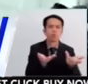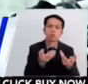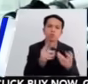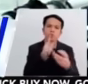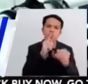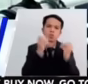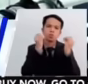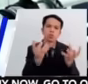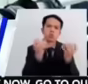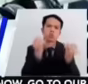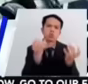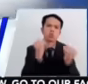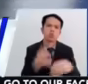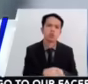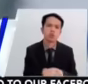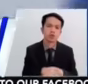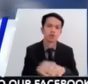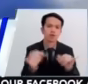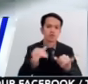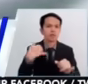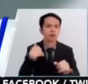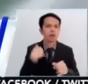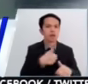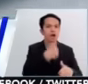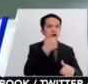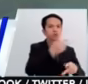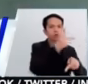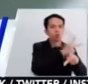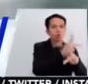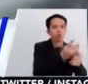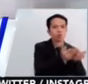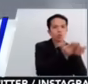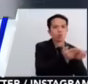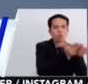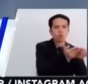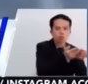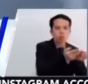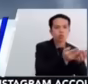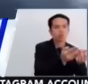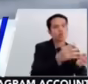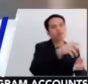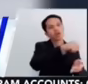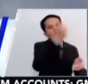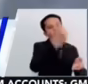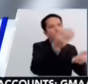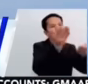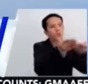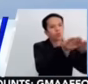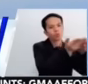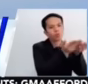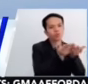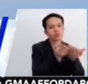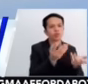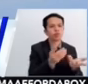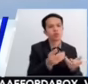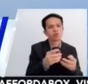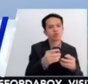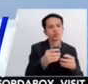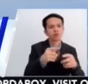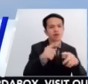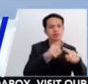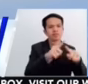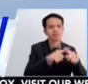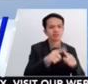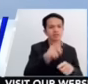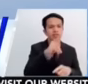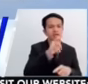meron pang nakabantay din na Chinese Navy, at syempre iba pa yung mga militia vessels na nung mga nakarang